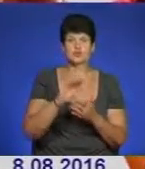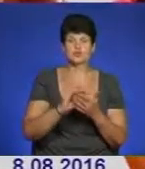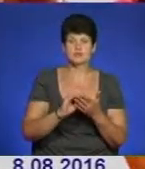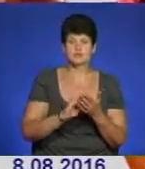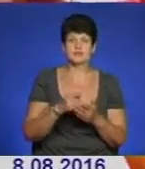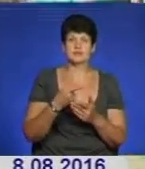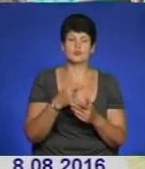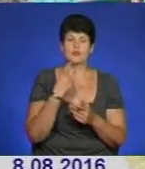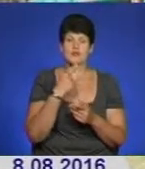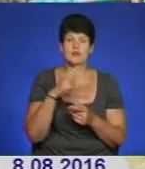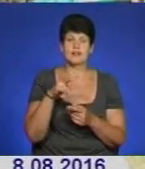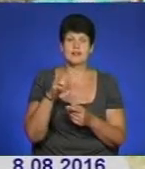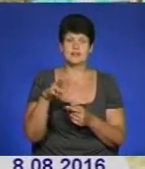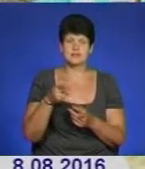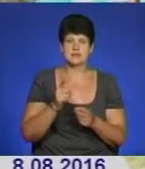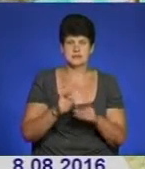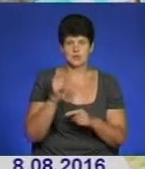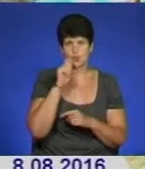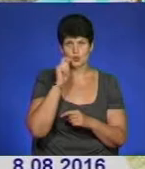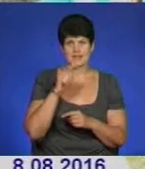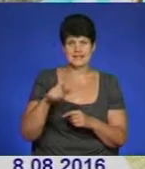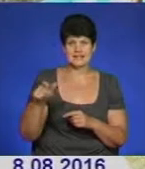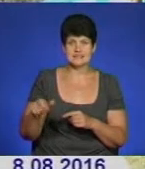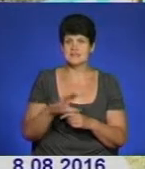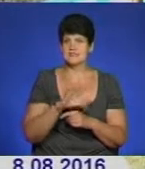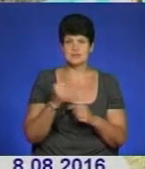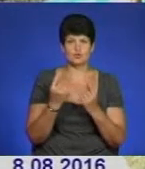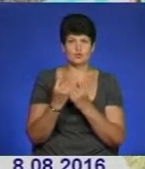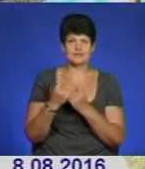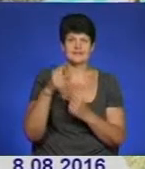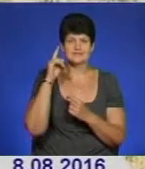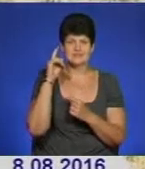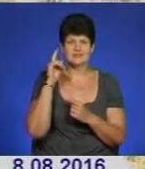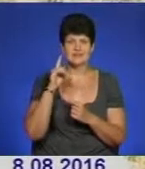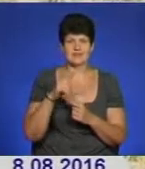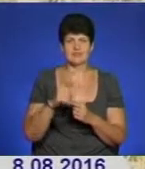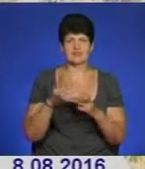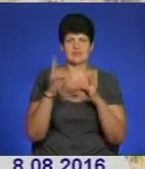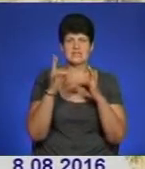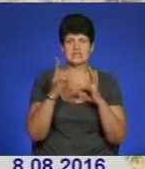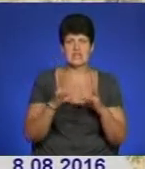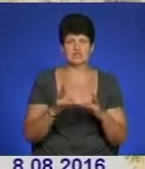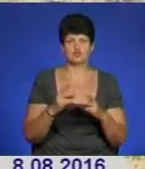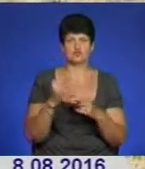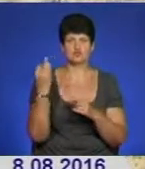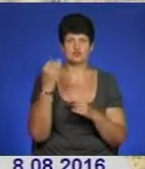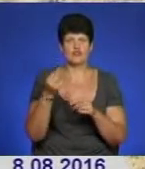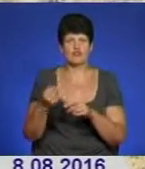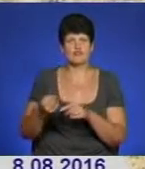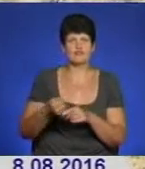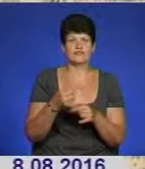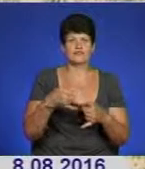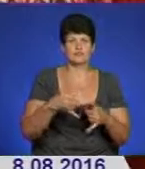традиції і каже, лемки – справжні українці. На жаль, не всі його однолітки добре знають трагічну історію депортації лемків з їхніх